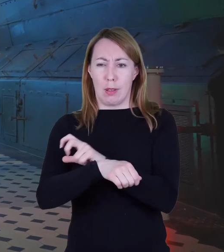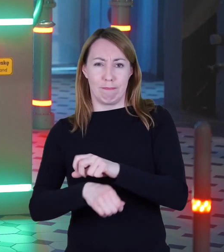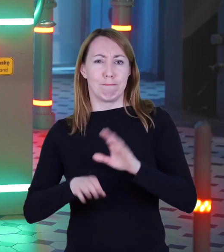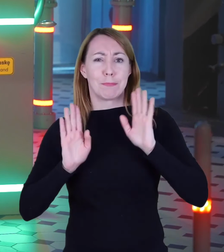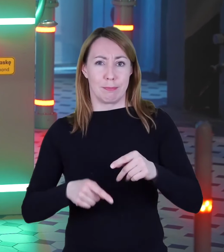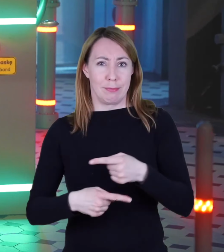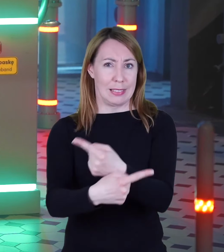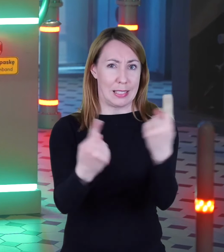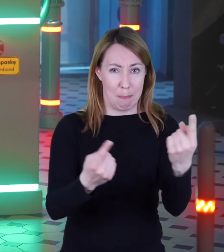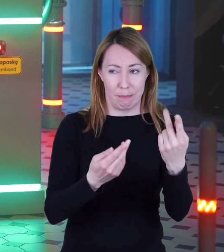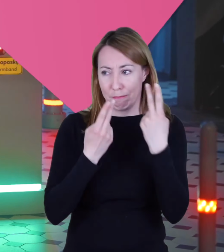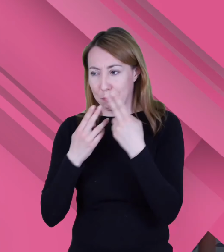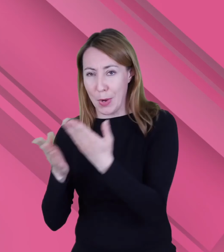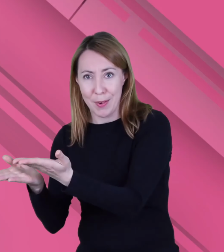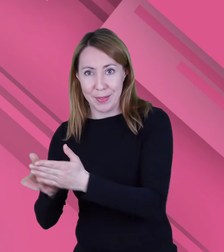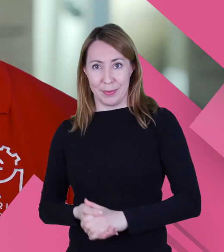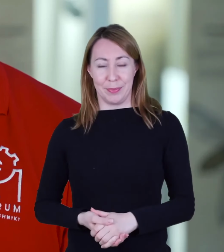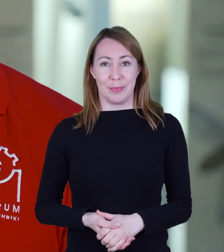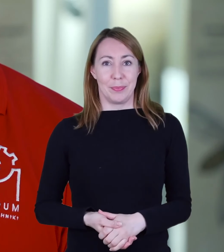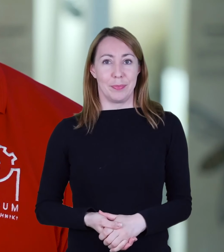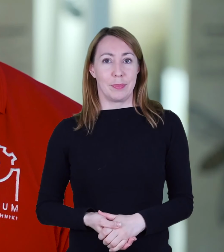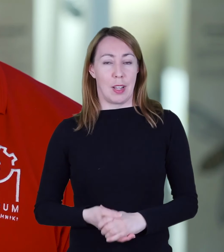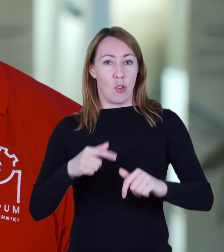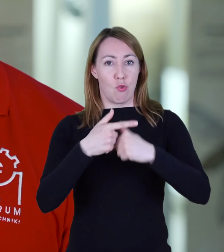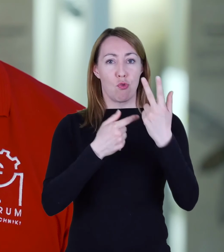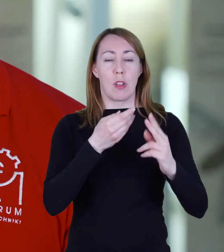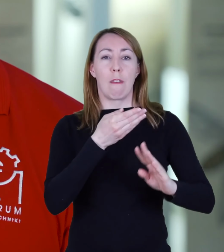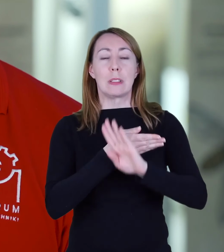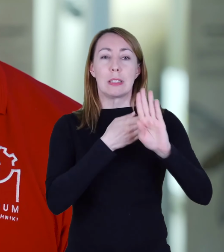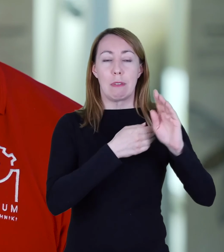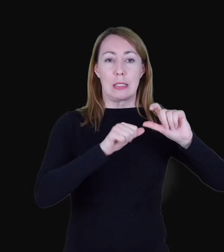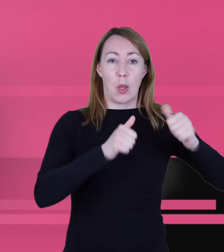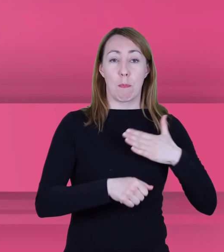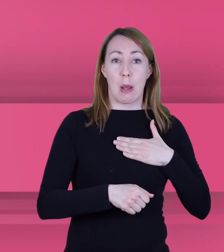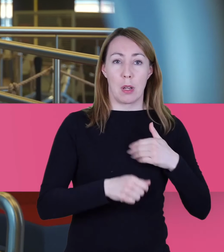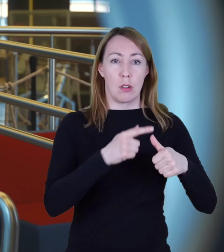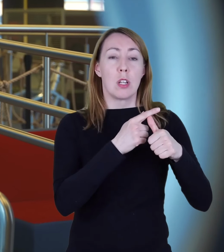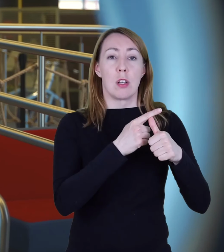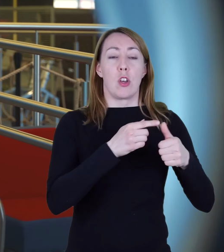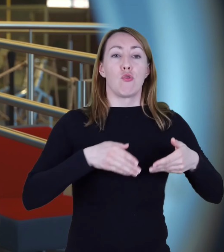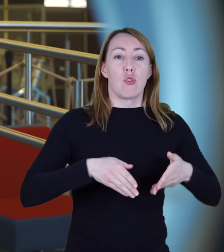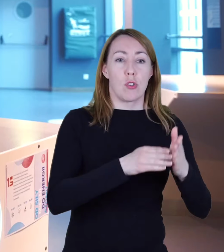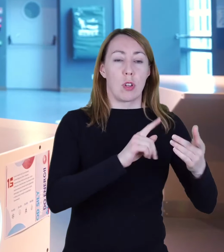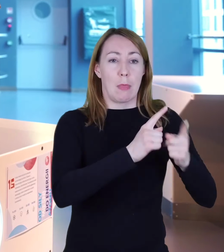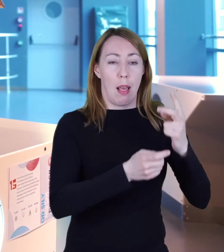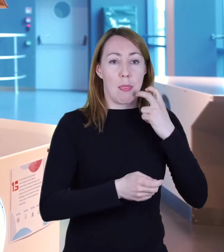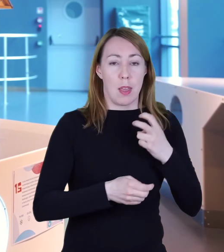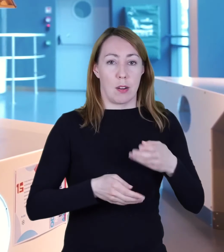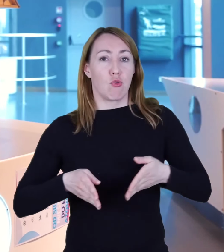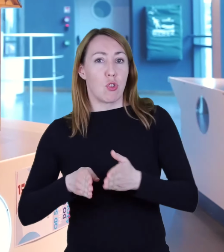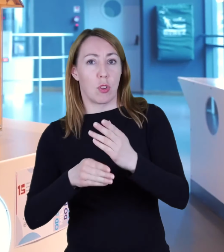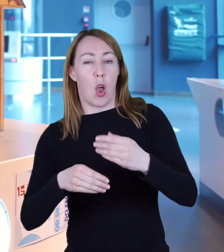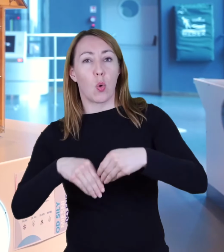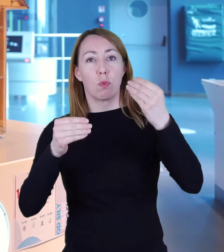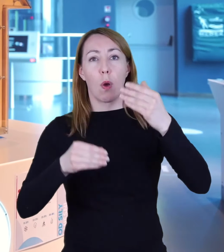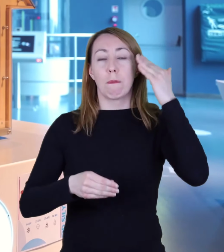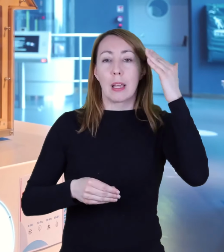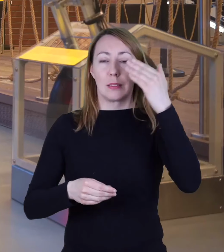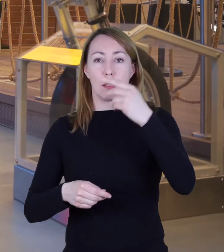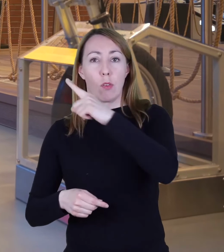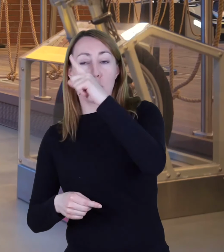zresztą. Zobacz sam! Mamy 3 wystawy stałe. Jest to ścieżka przetwarzania energii, ścieżka rozwoju wiedzy i